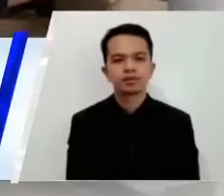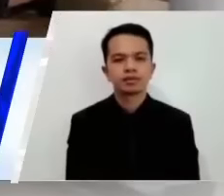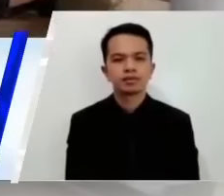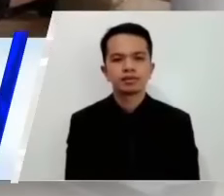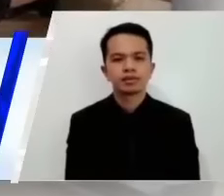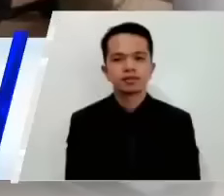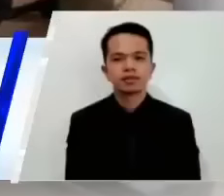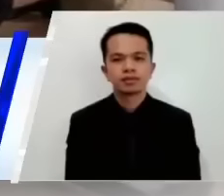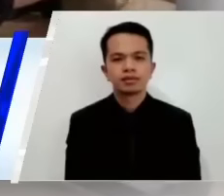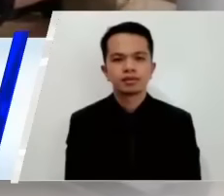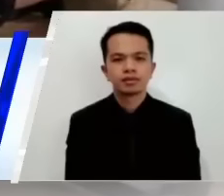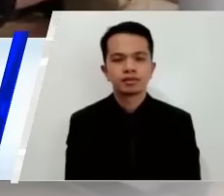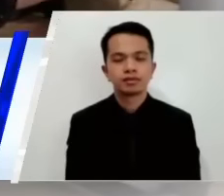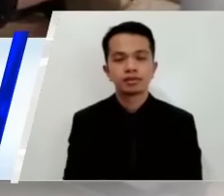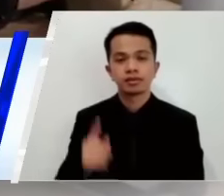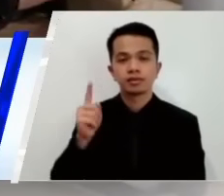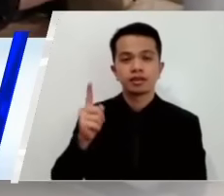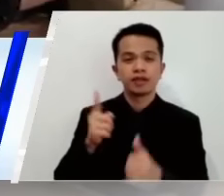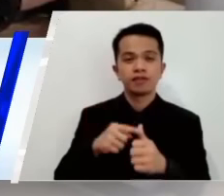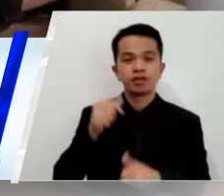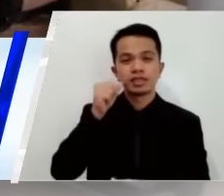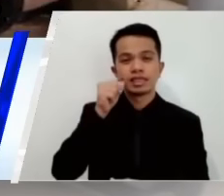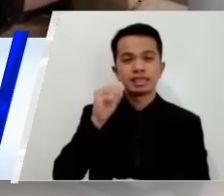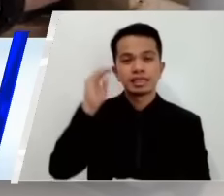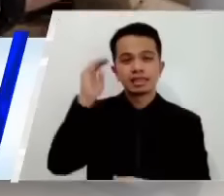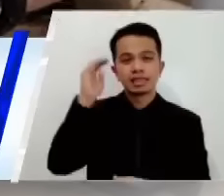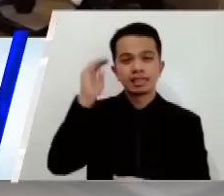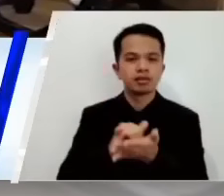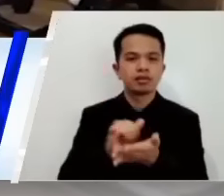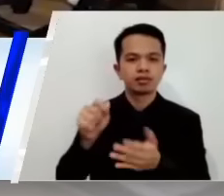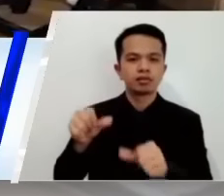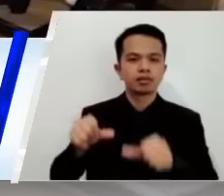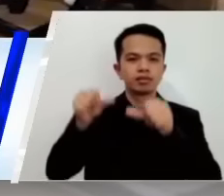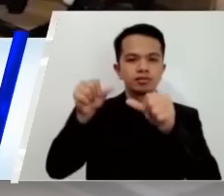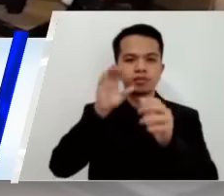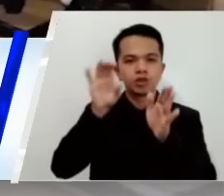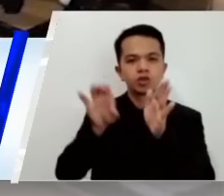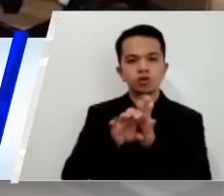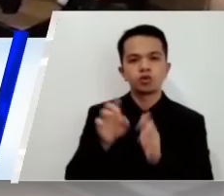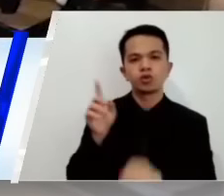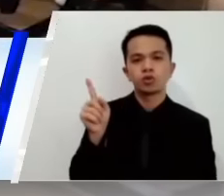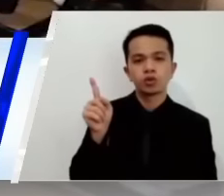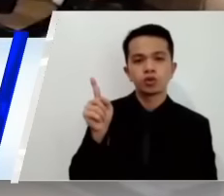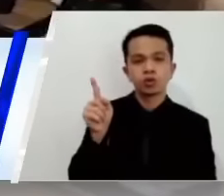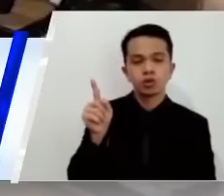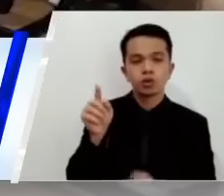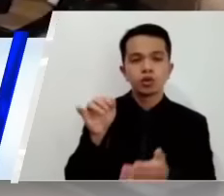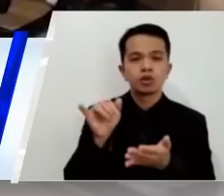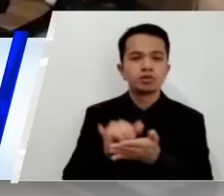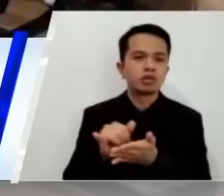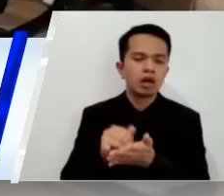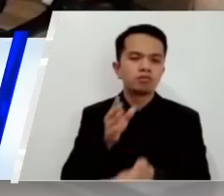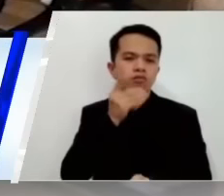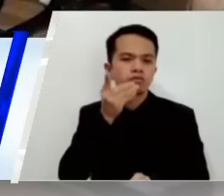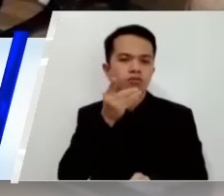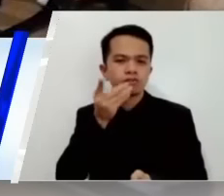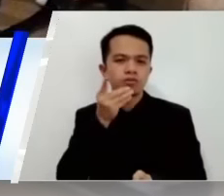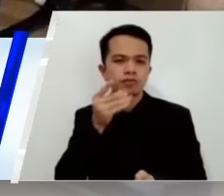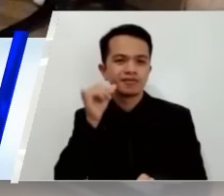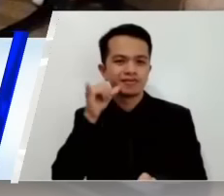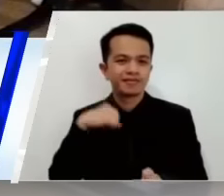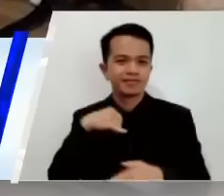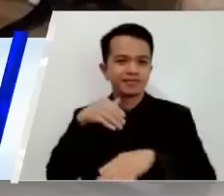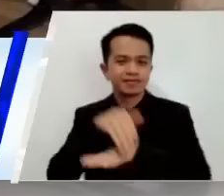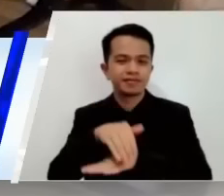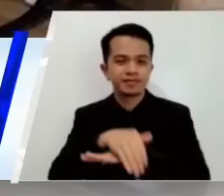Si First Lady Liza Marcos ang nag-post ng larawan na ito ng aniyay casual dinner kagabi sa bahay Pangulo sa loob